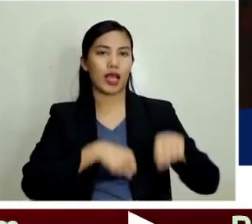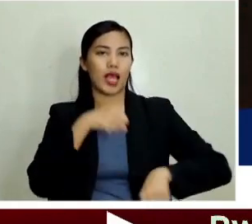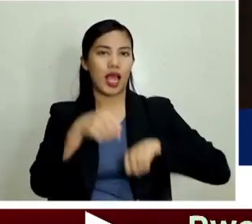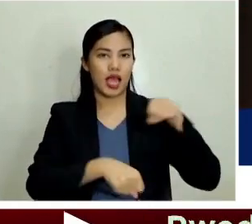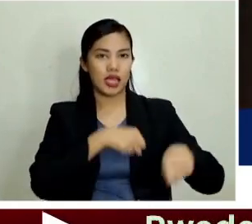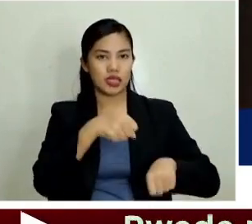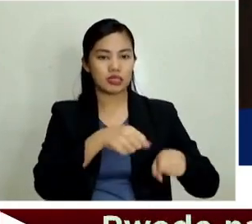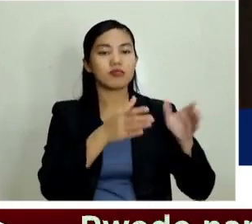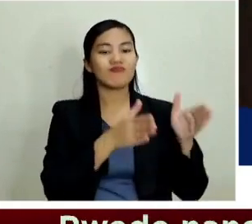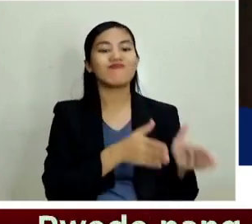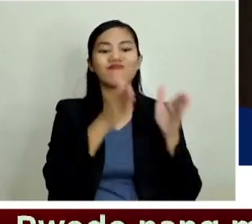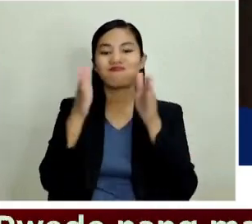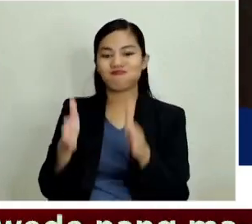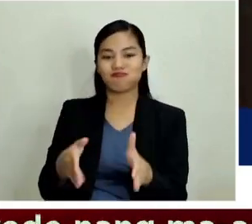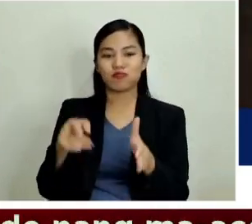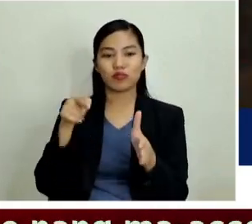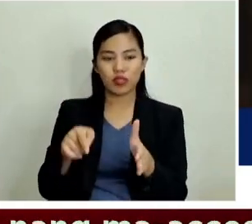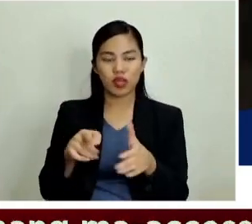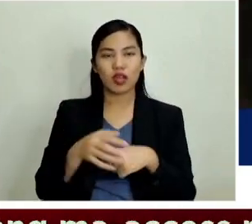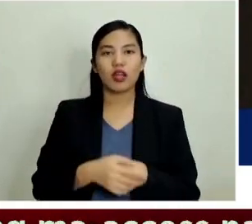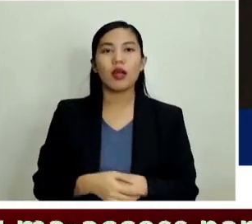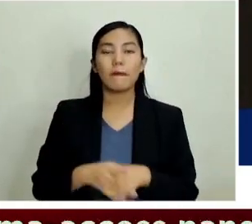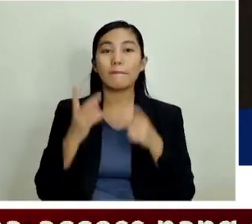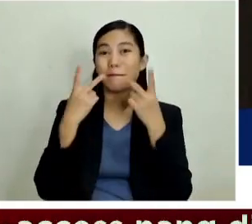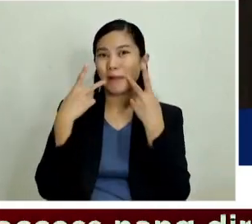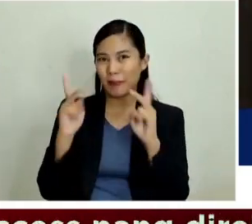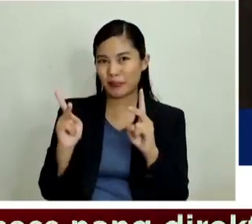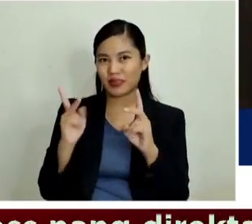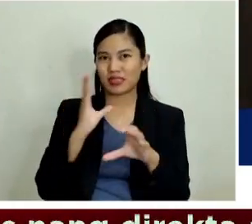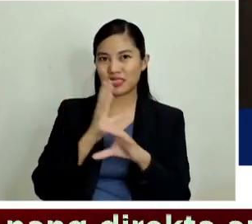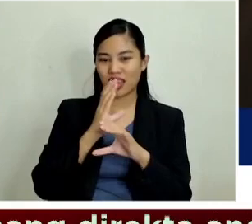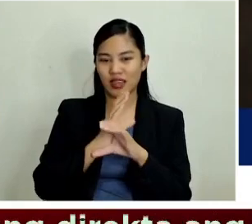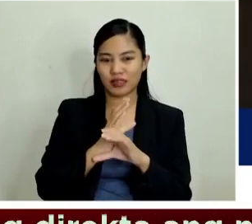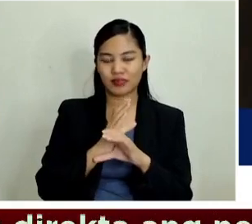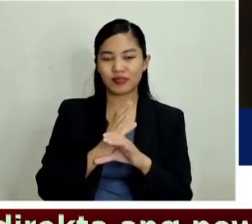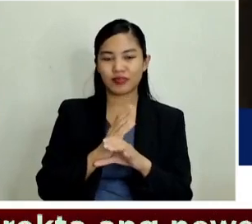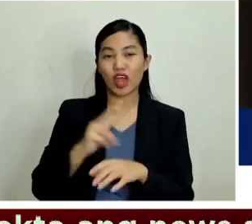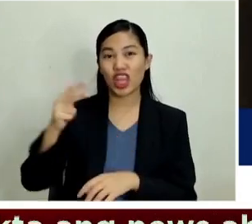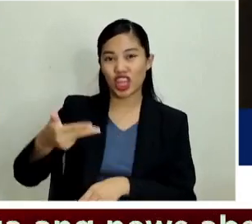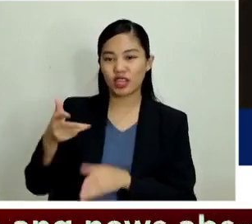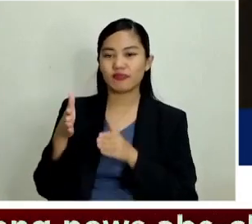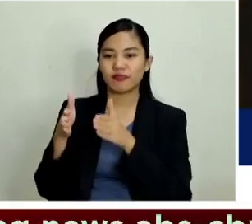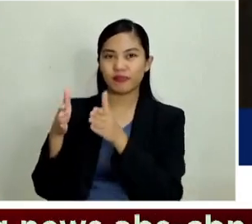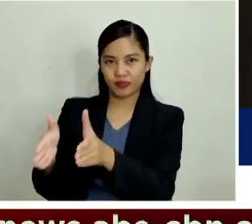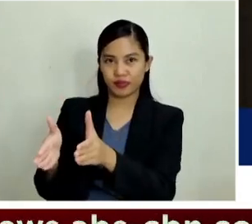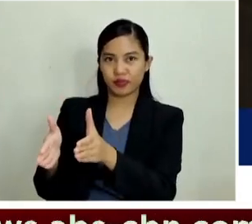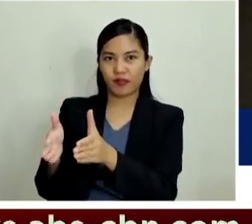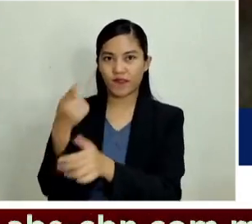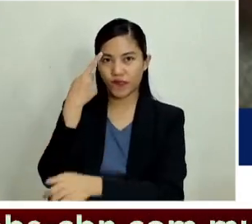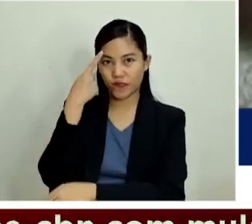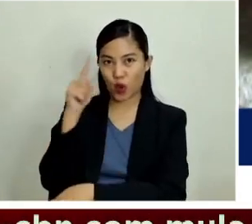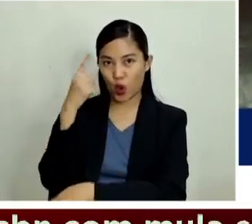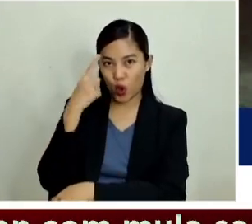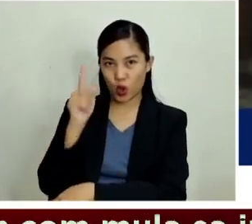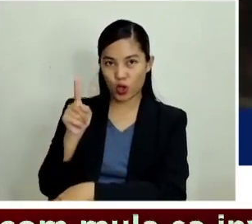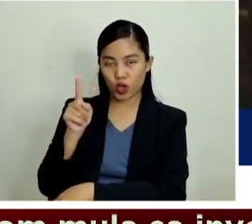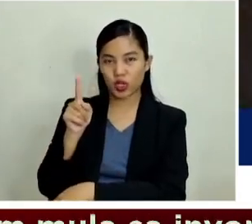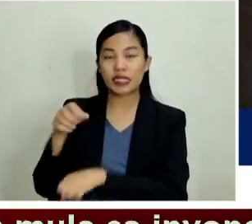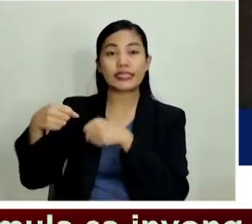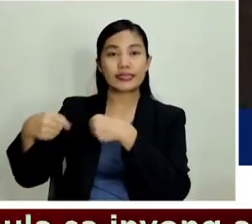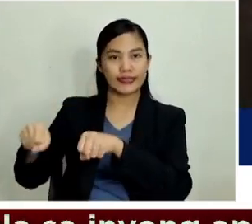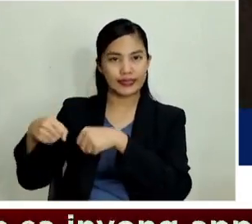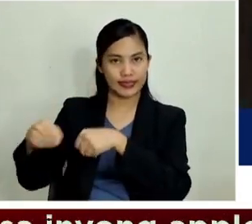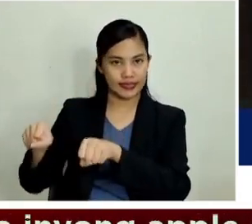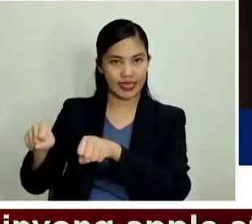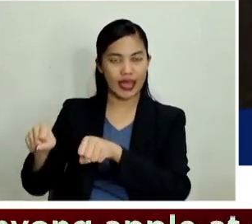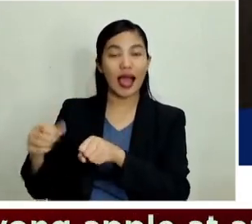para sa mga PUVs. At yung ikatlong linya mula sa kanan, ibibigay exclusively para sa mga motorsiklo. Again,